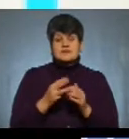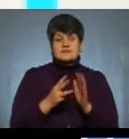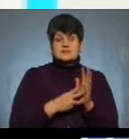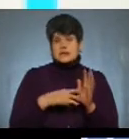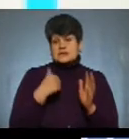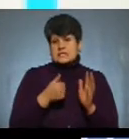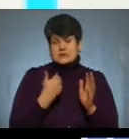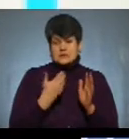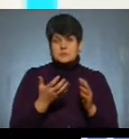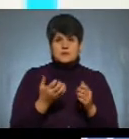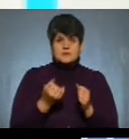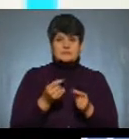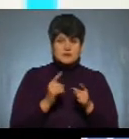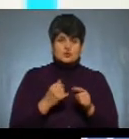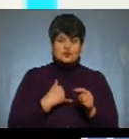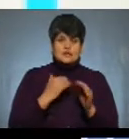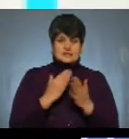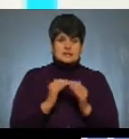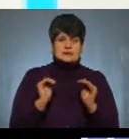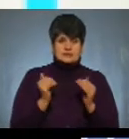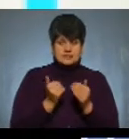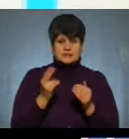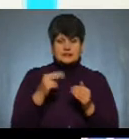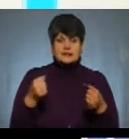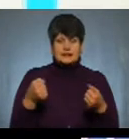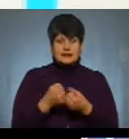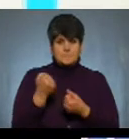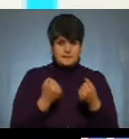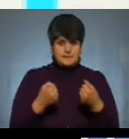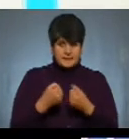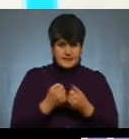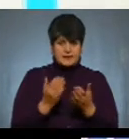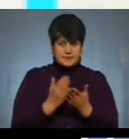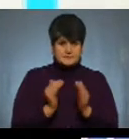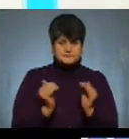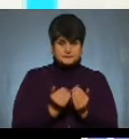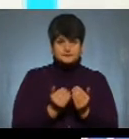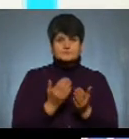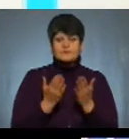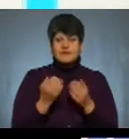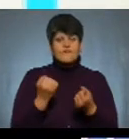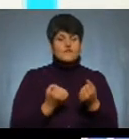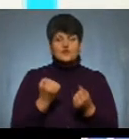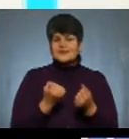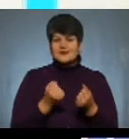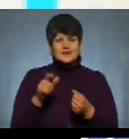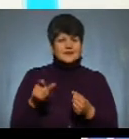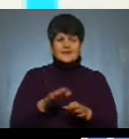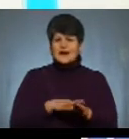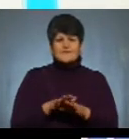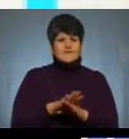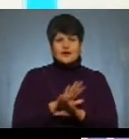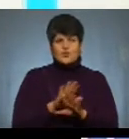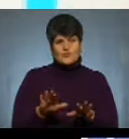дивимося 18-й рік, беремо, дійсно, у нас є зниження дорожньо-транспортних пригод з потерпілими, але водії не виконують